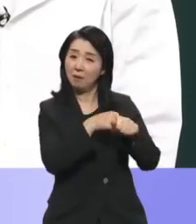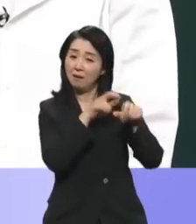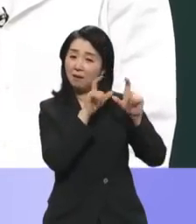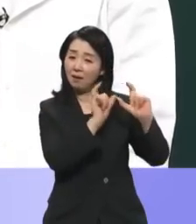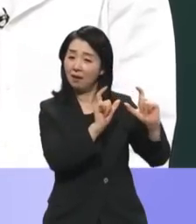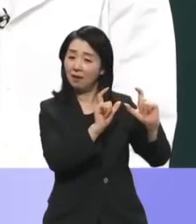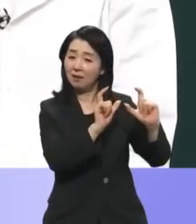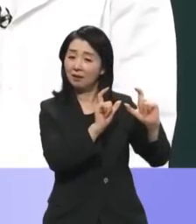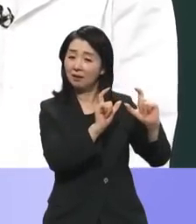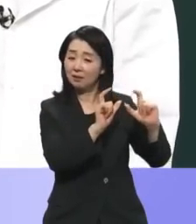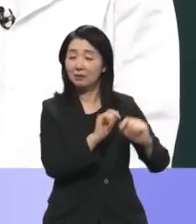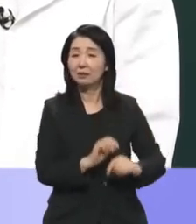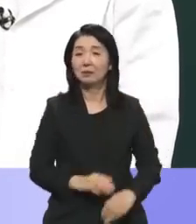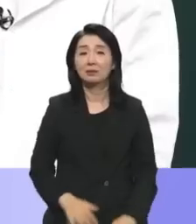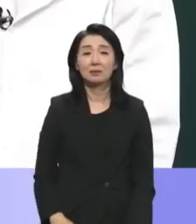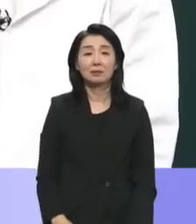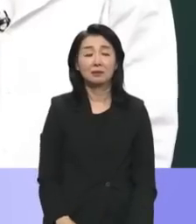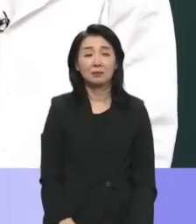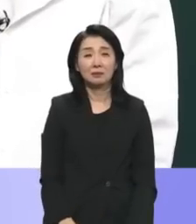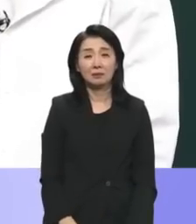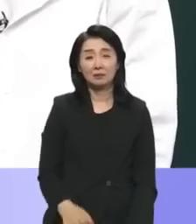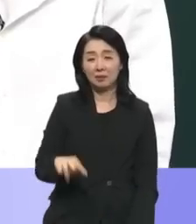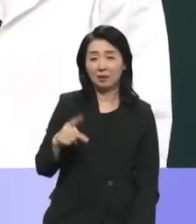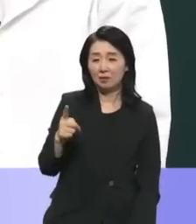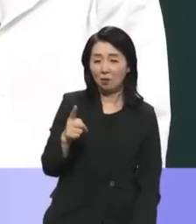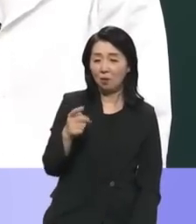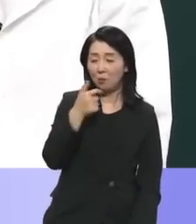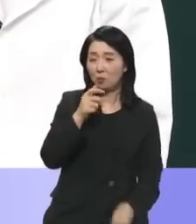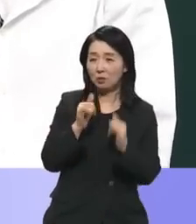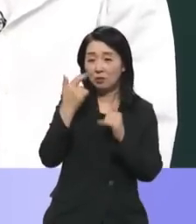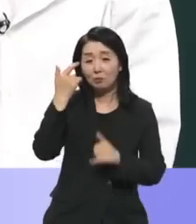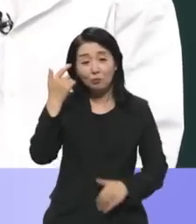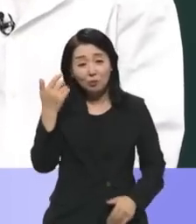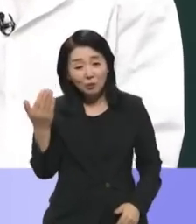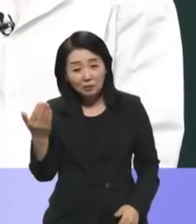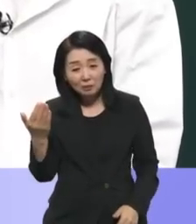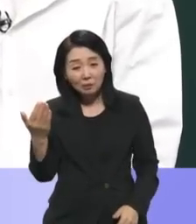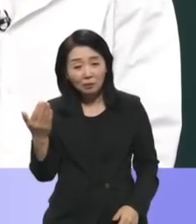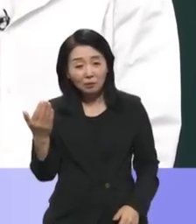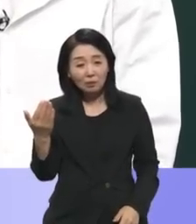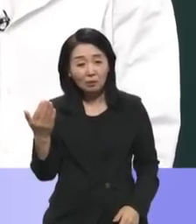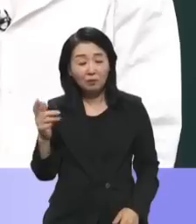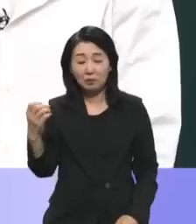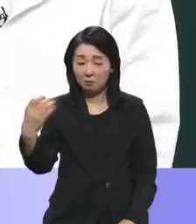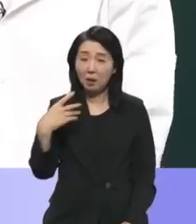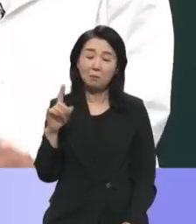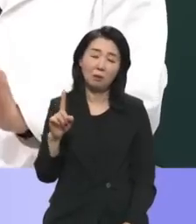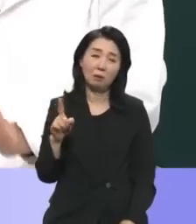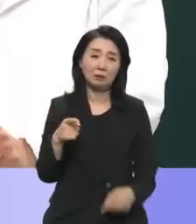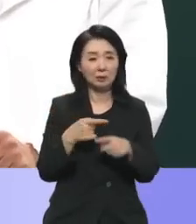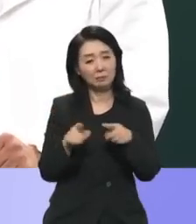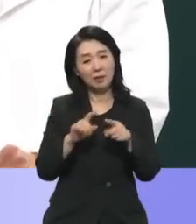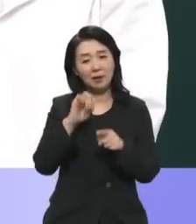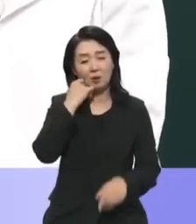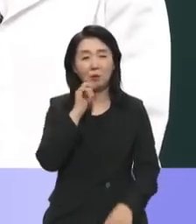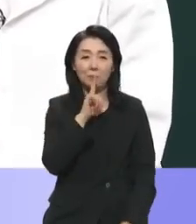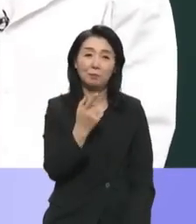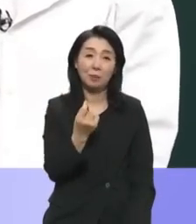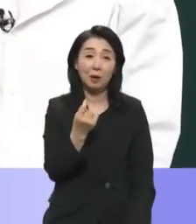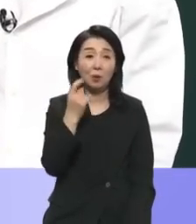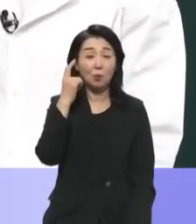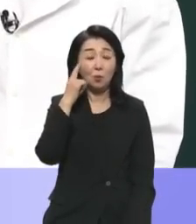그래서 제가 이제 궁금해서 대기실에서 이제 서혜진 변호사한테 슬쩍 물어봤어 그랬더니 어 판단하기 굉장히 어렵다고 하시더라고요